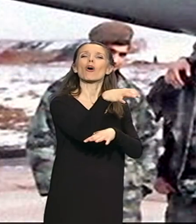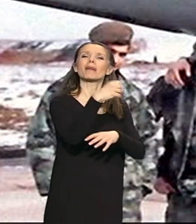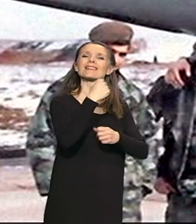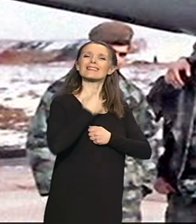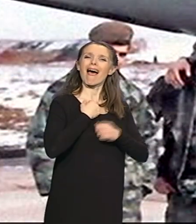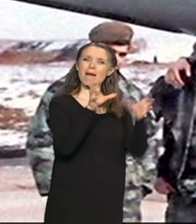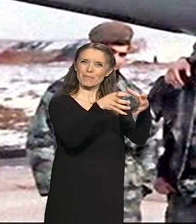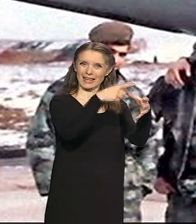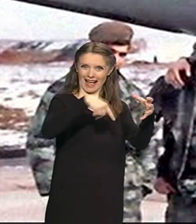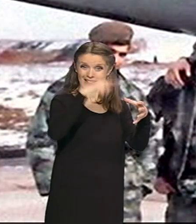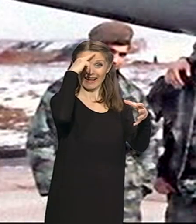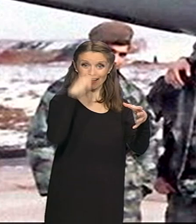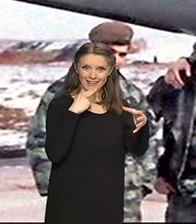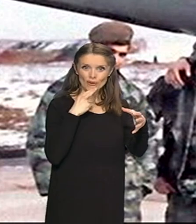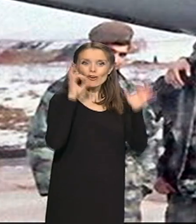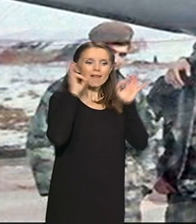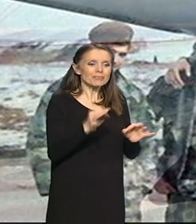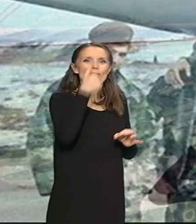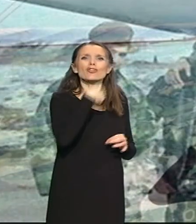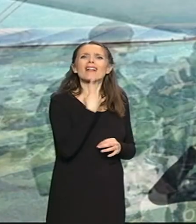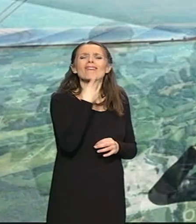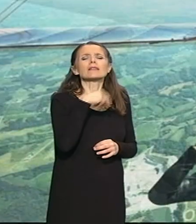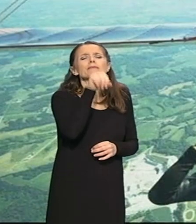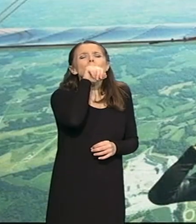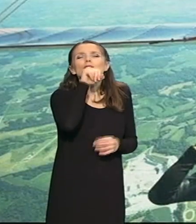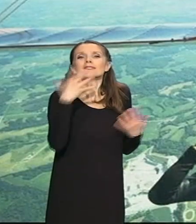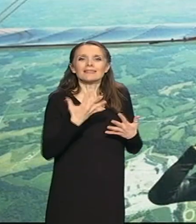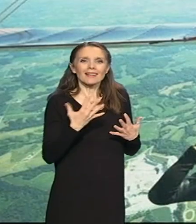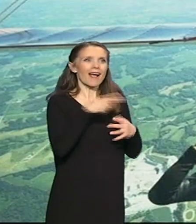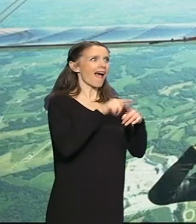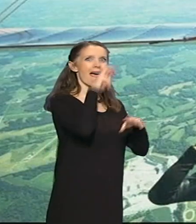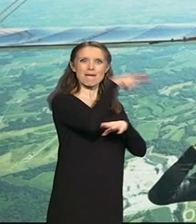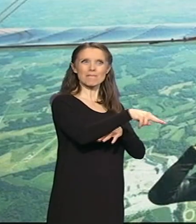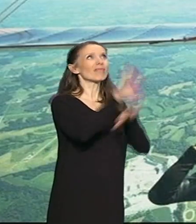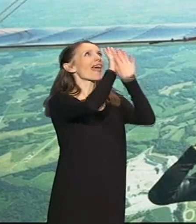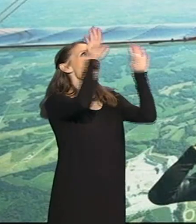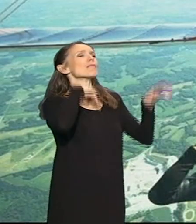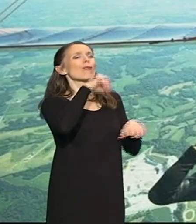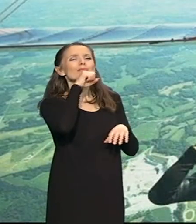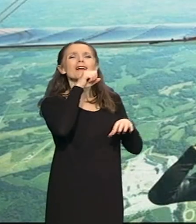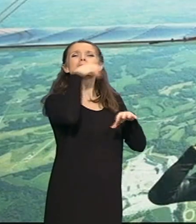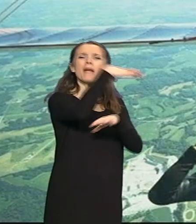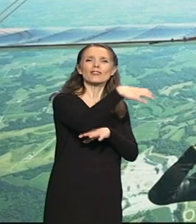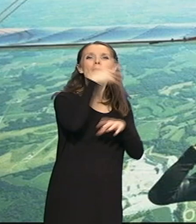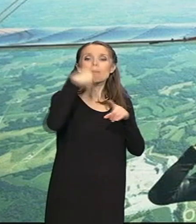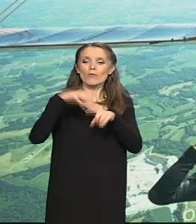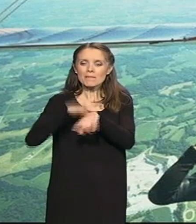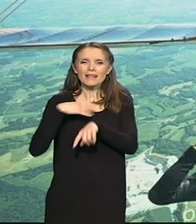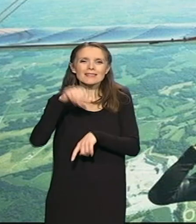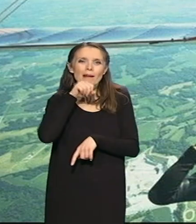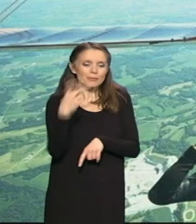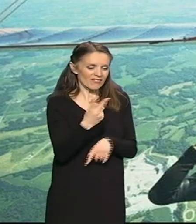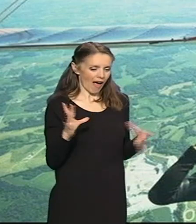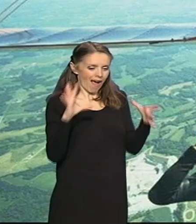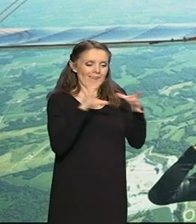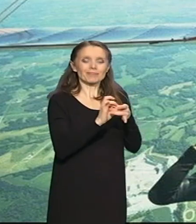da objedinim svoje dve strasti i dve ljubavi. Znači, ljubav prema nebu i medicinu. Ja sam izašao iz